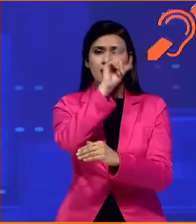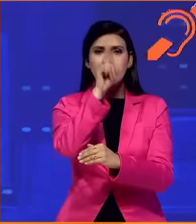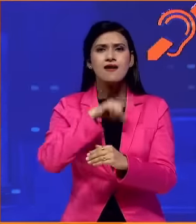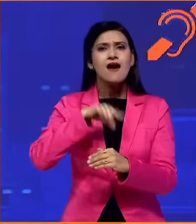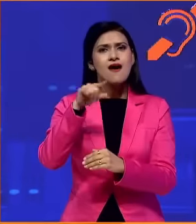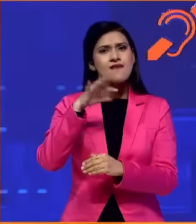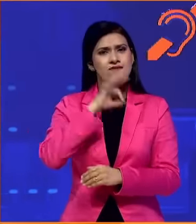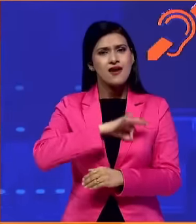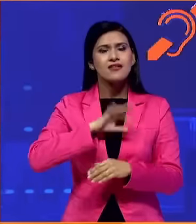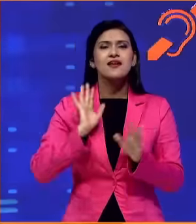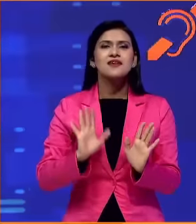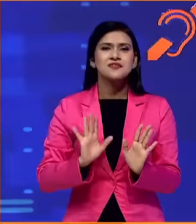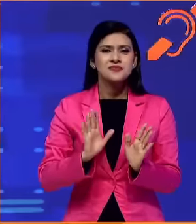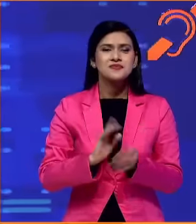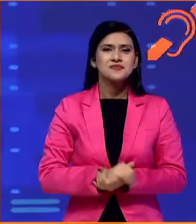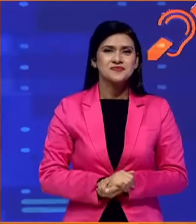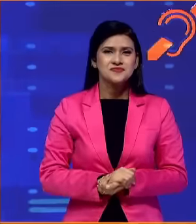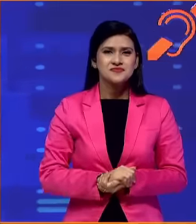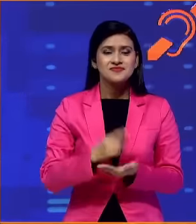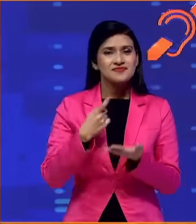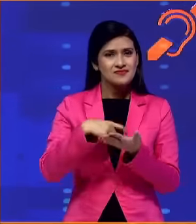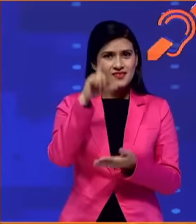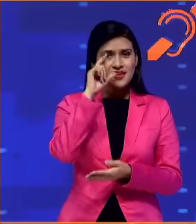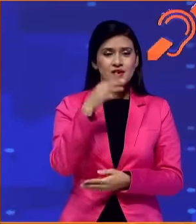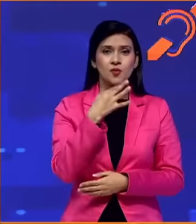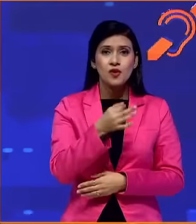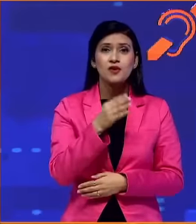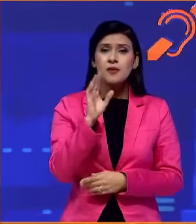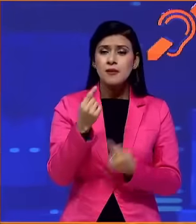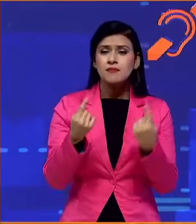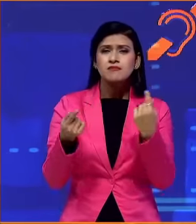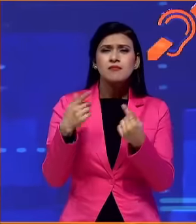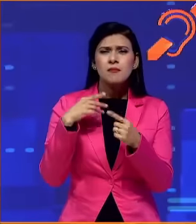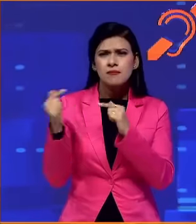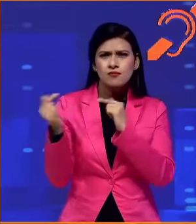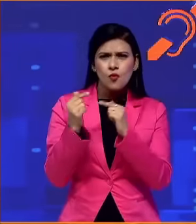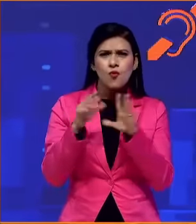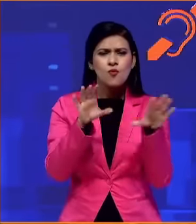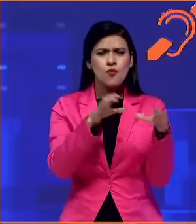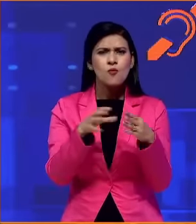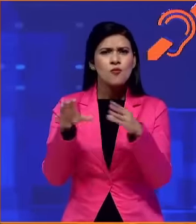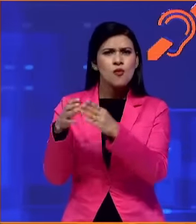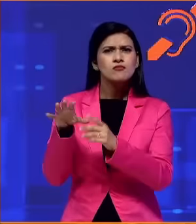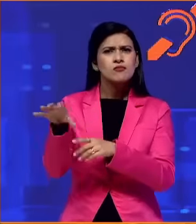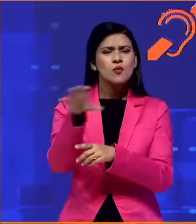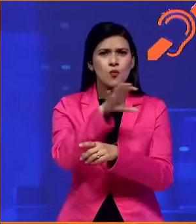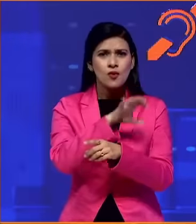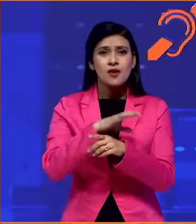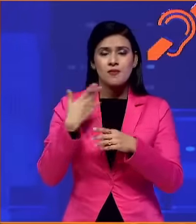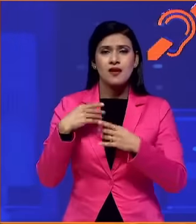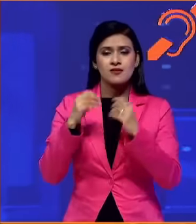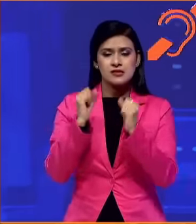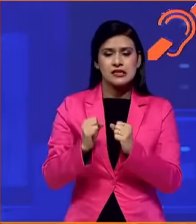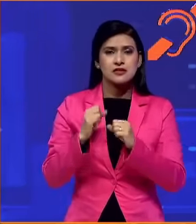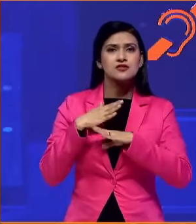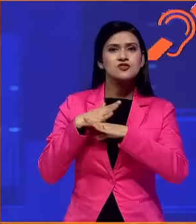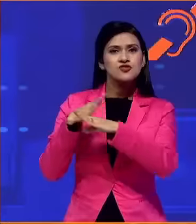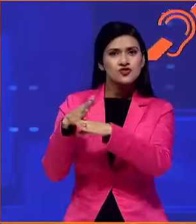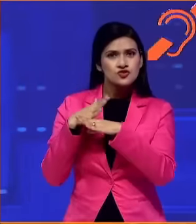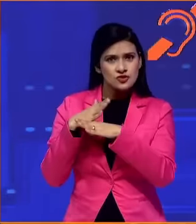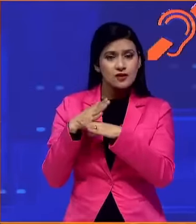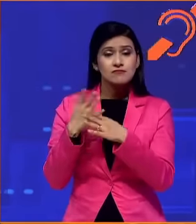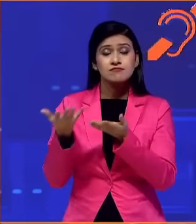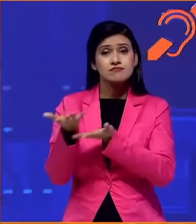देखिए,ऐसे समयमेंजबआपने कईविपक्षीदलोंकेसाथगठबंधनकियाहै।ऐसे समयमेंजबसीटोंकेबंटवारेपरचर्चाहोरहीहै ,ऐसे